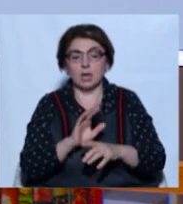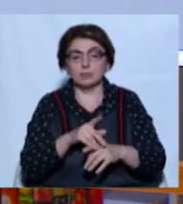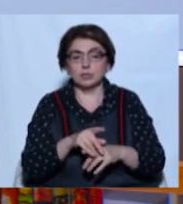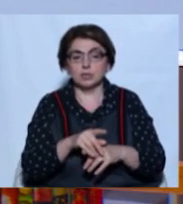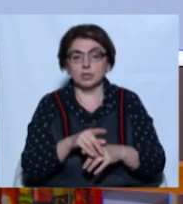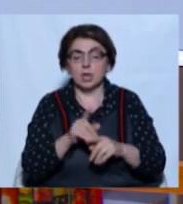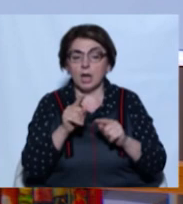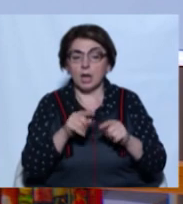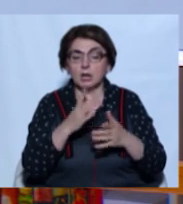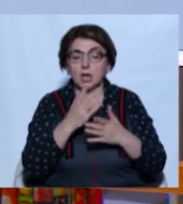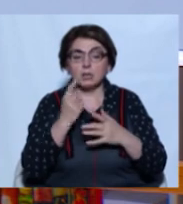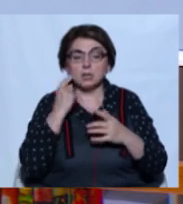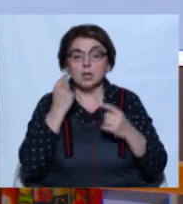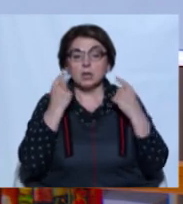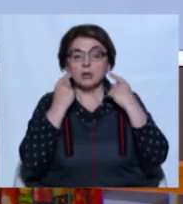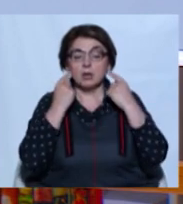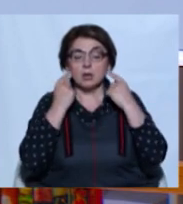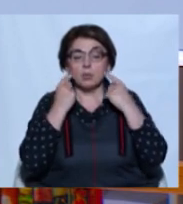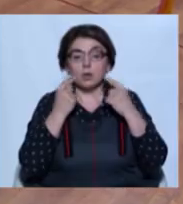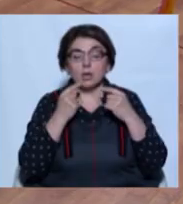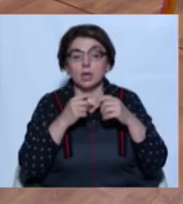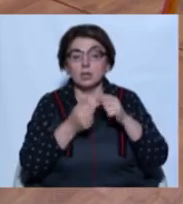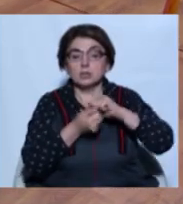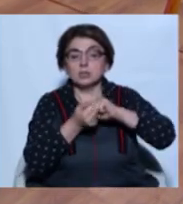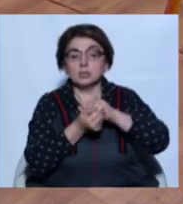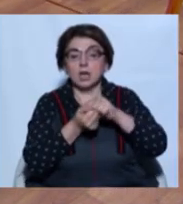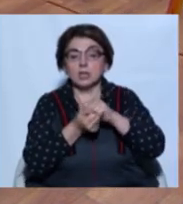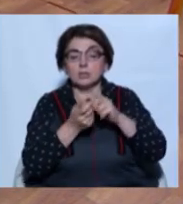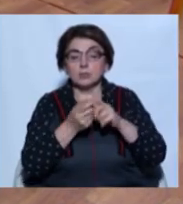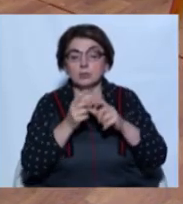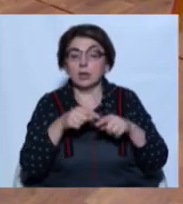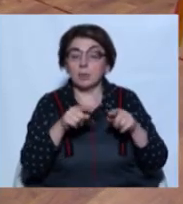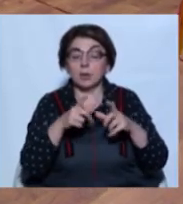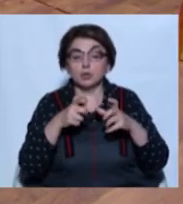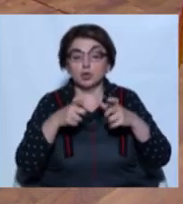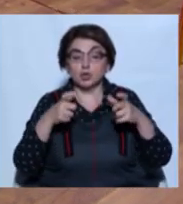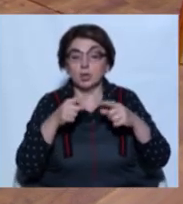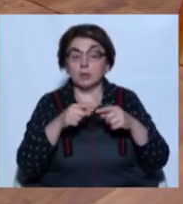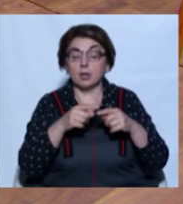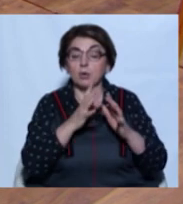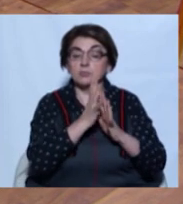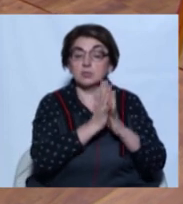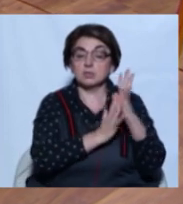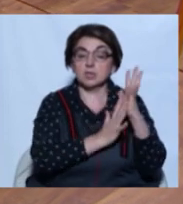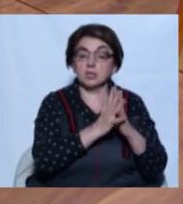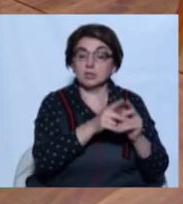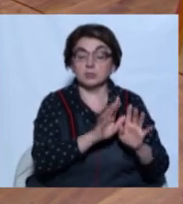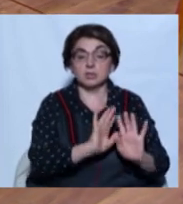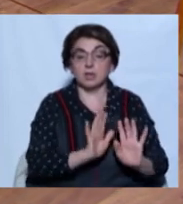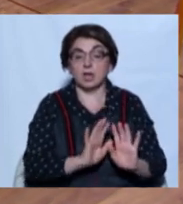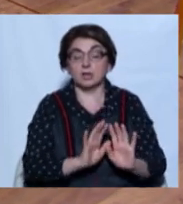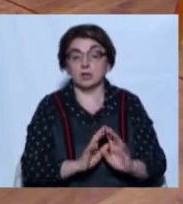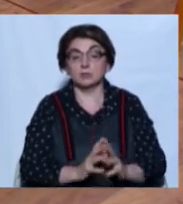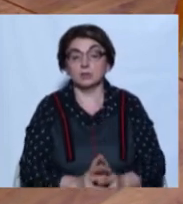თუმცა არც საღეჭი კბილებს აქვს იმხელა ფართობი, როგორც მაგალითად მცენარის მჭამელი ცხოველებისას.